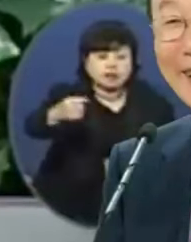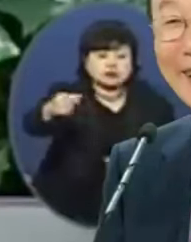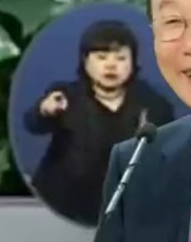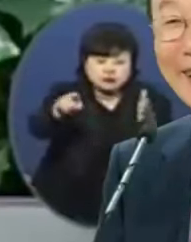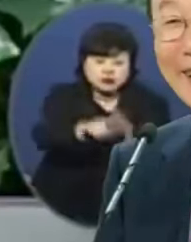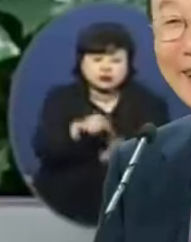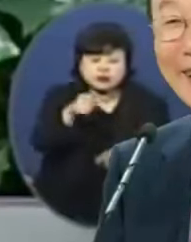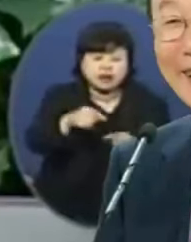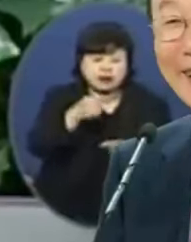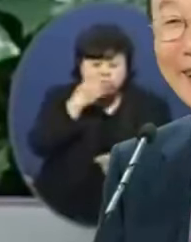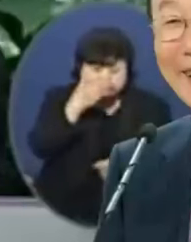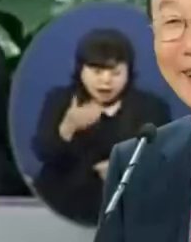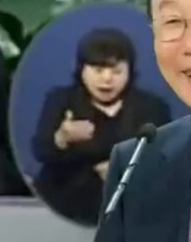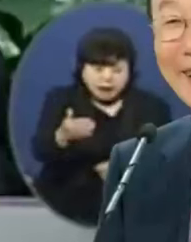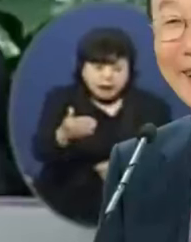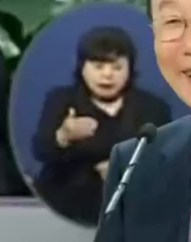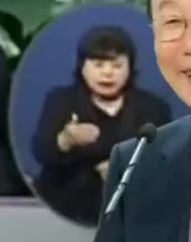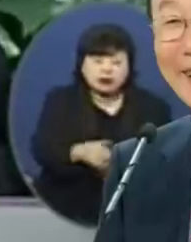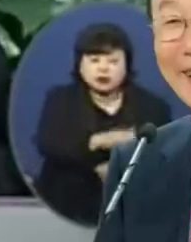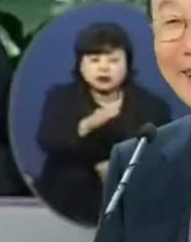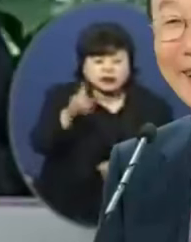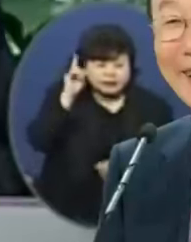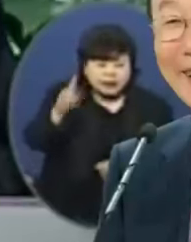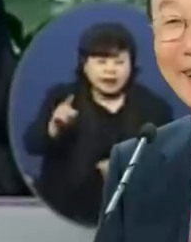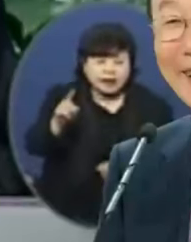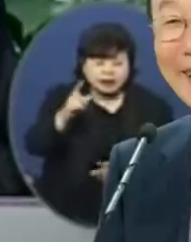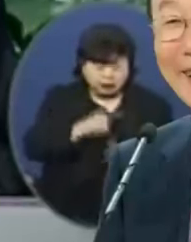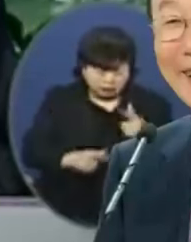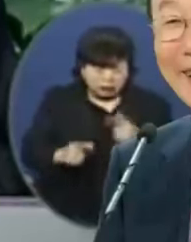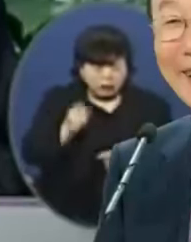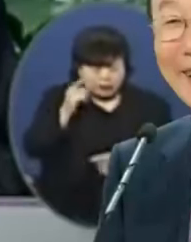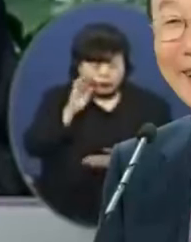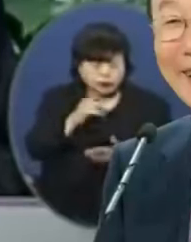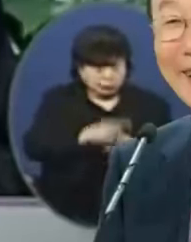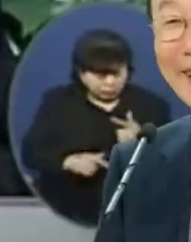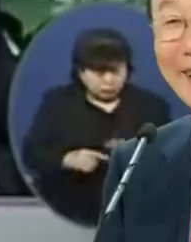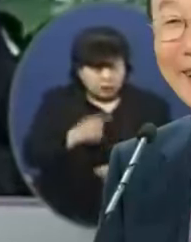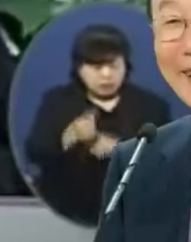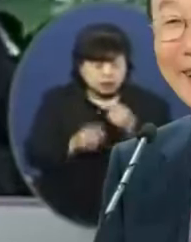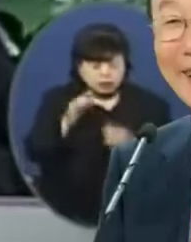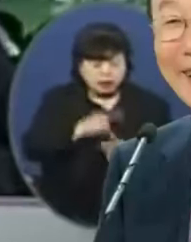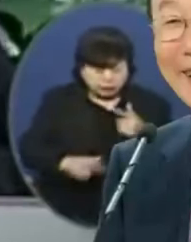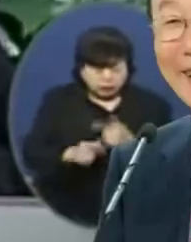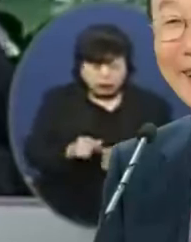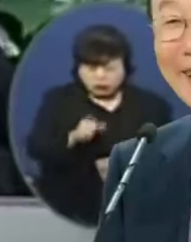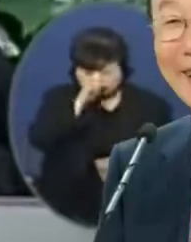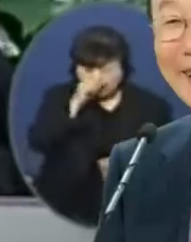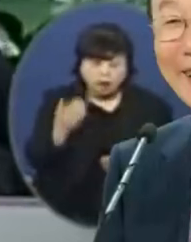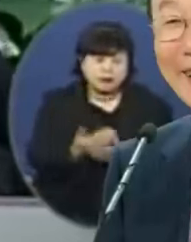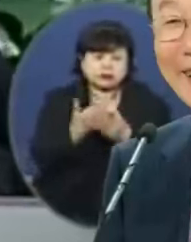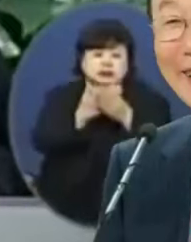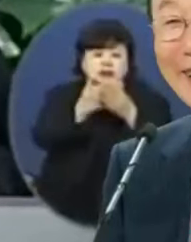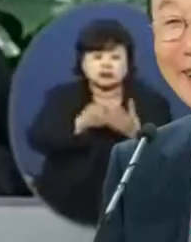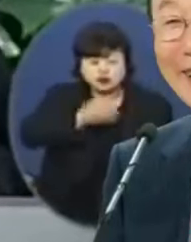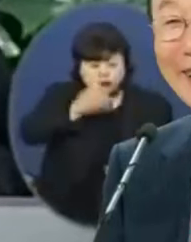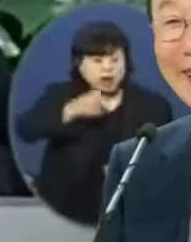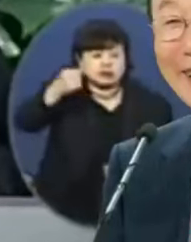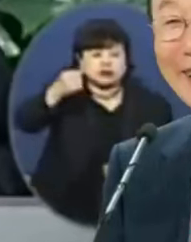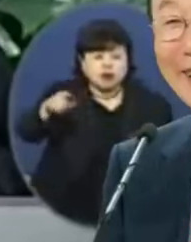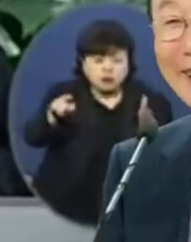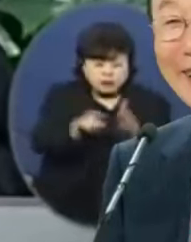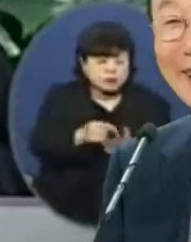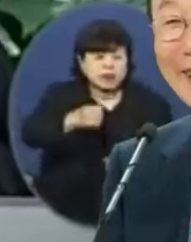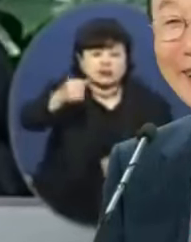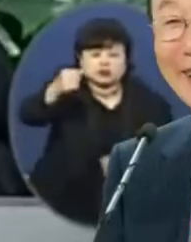믿음으로 나아갈 수 있는 것입니다. 우리는 내일은 오늘보다 다음 달은 근본들보다 명예는 금년보다 나아질 수 있는 꿈을 가지고